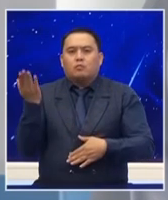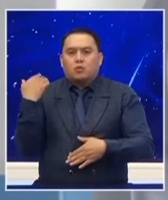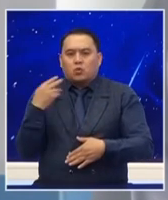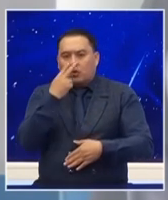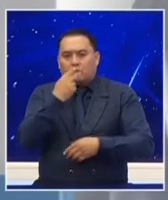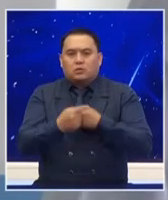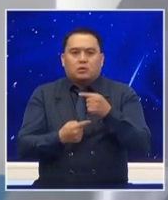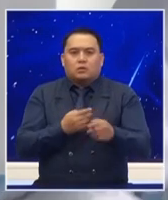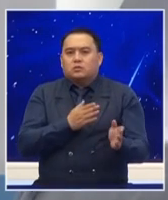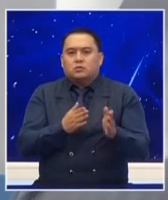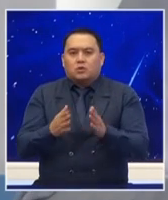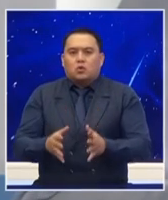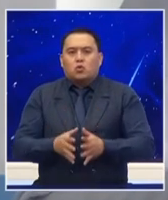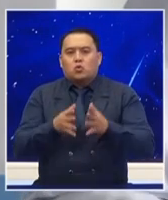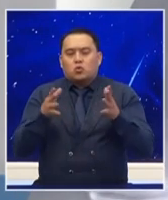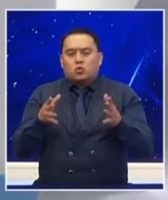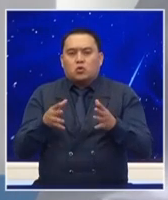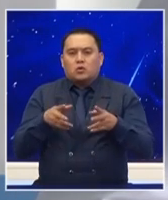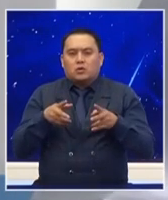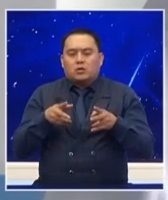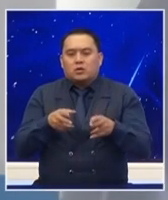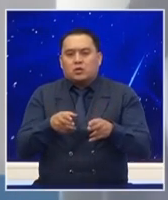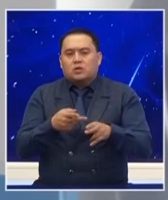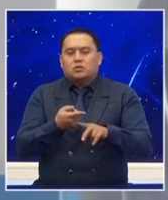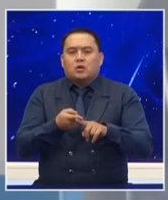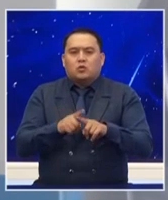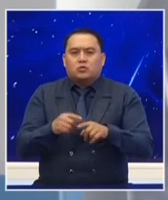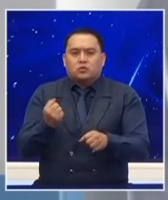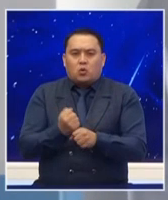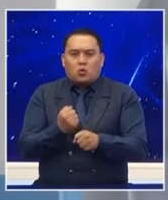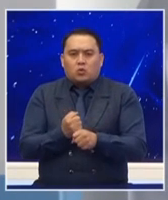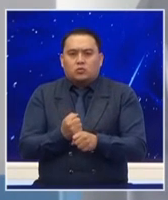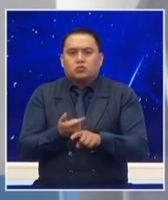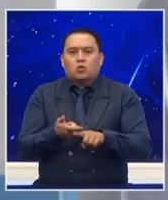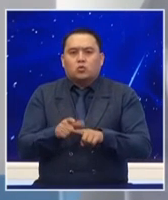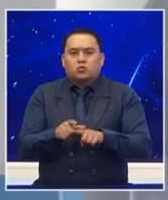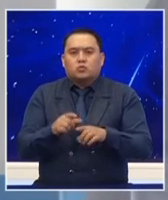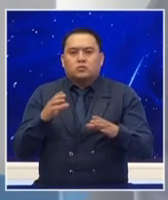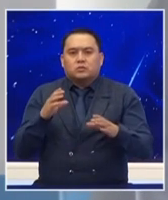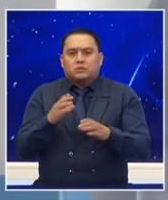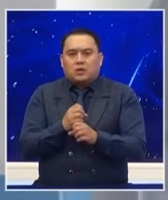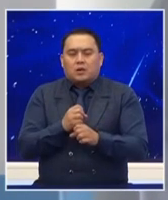традициямен жасайтын болсақ, үлкен разрез жасау керек, доступ ұзақ болады. Сол үшін бұл